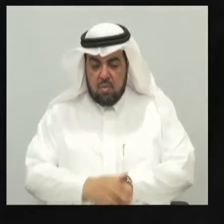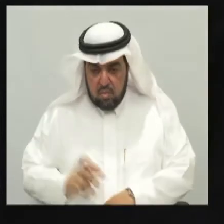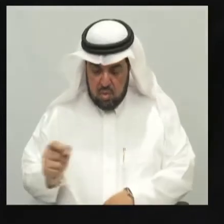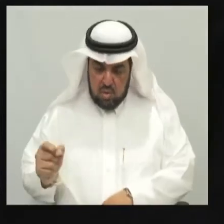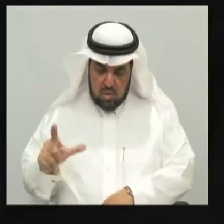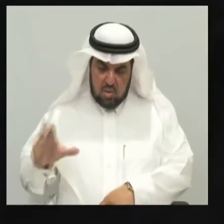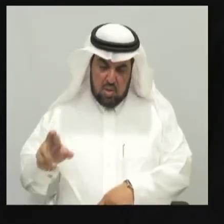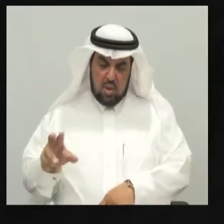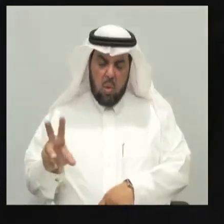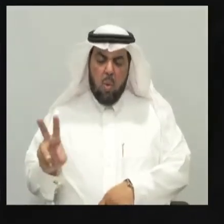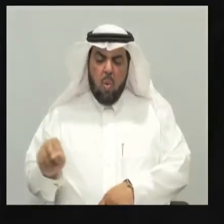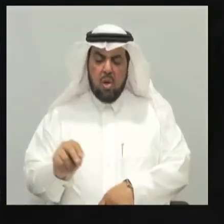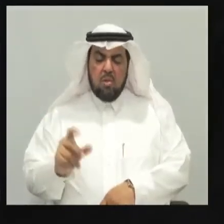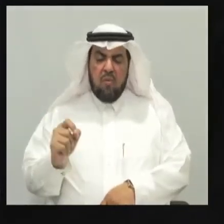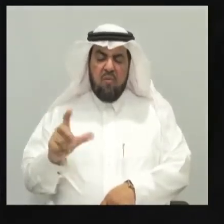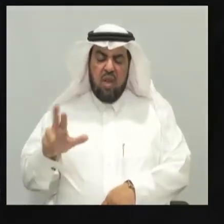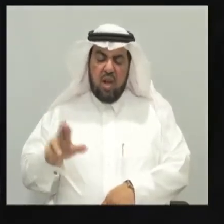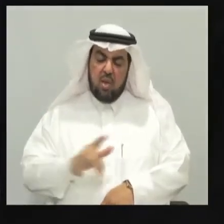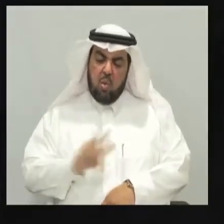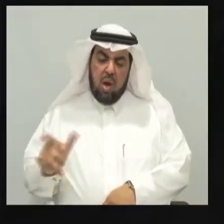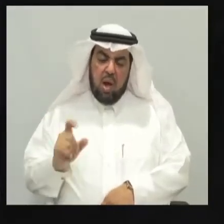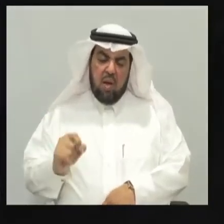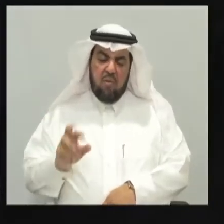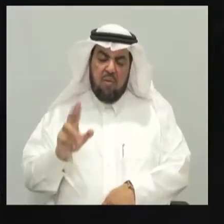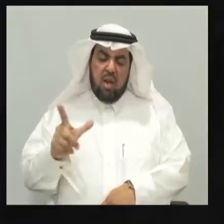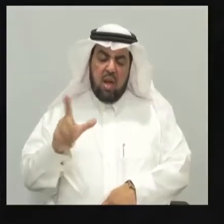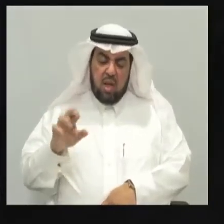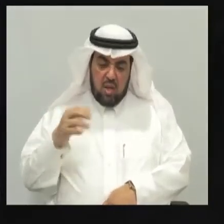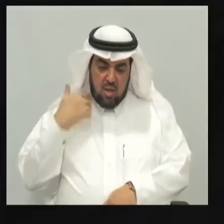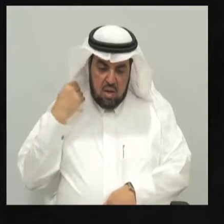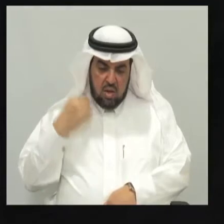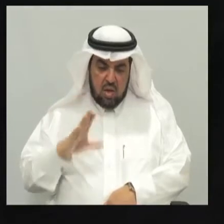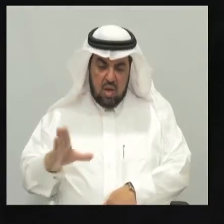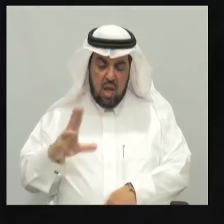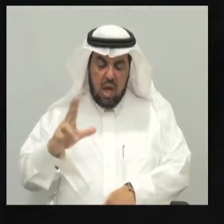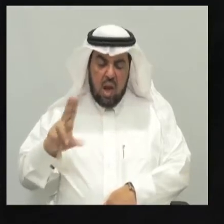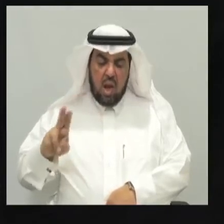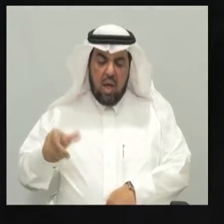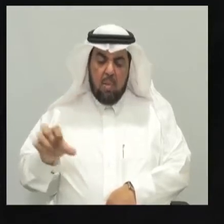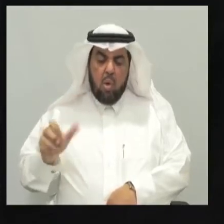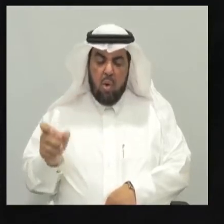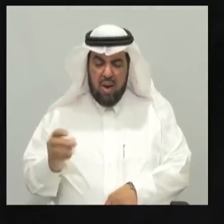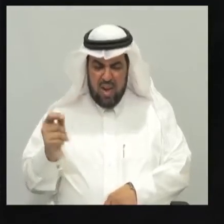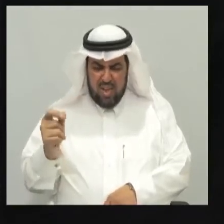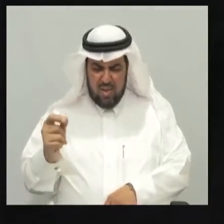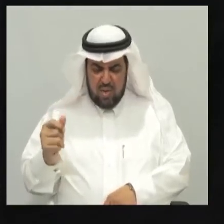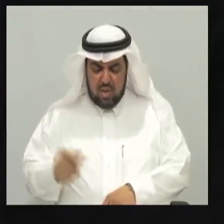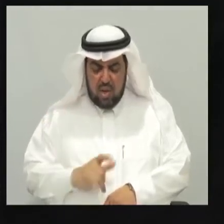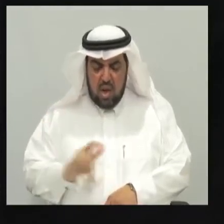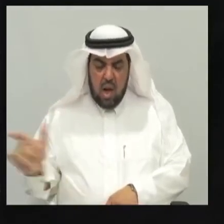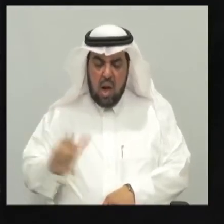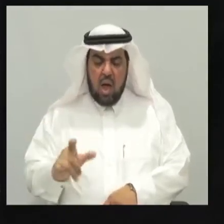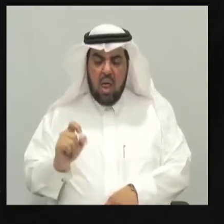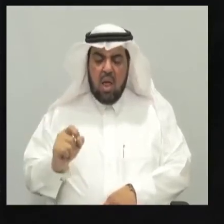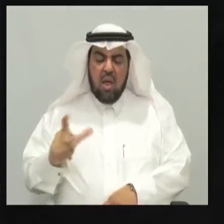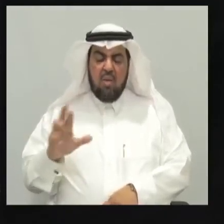فلز وشبه فلز ولا فلز. هذا عند الكربون، الكربون لا فلز، شايفين